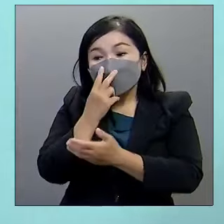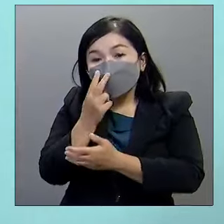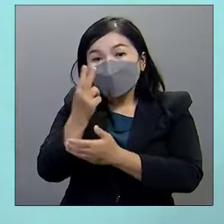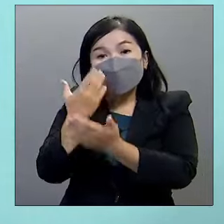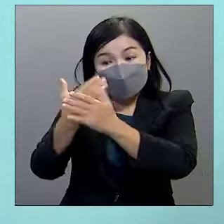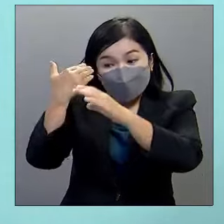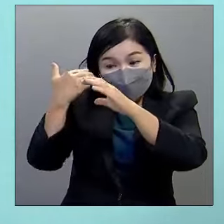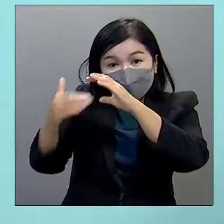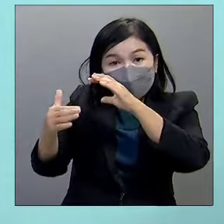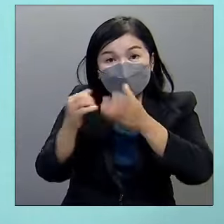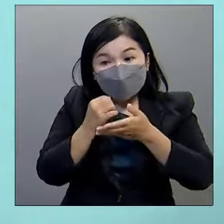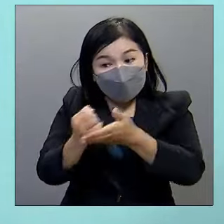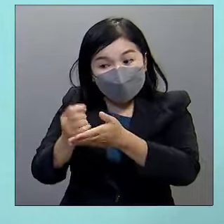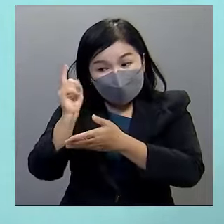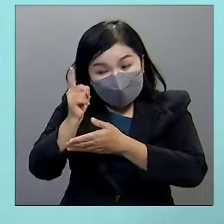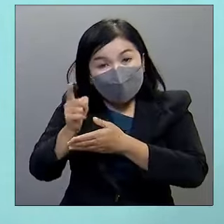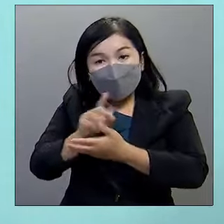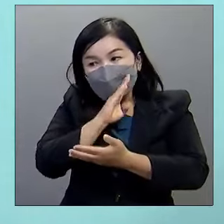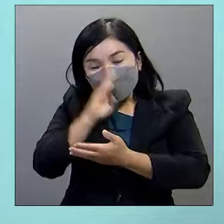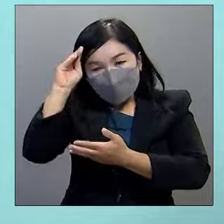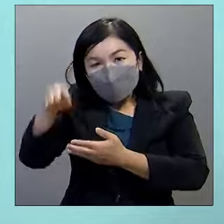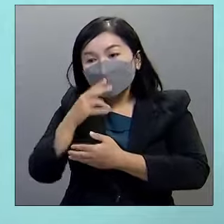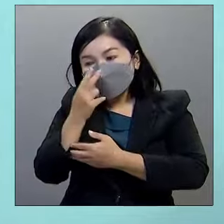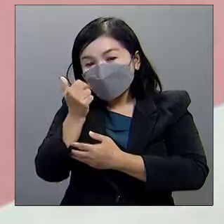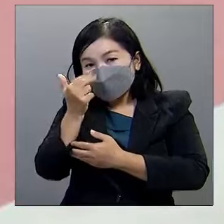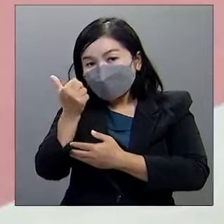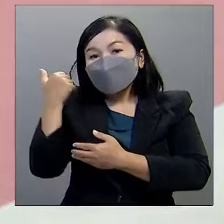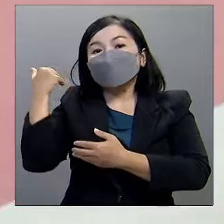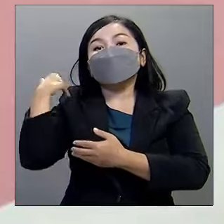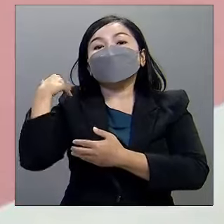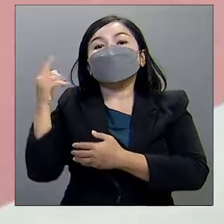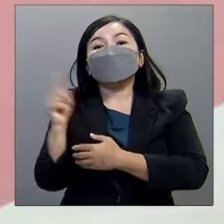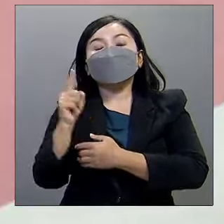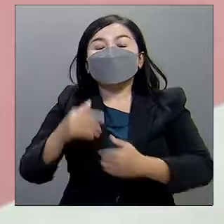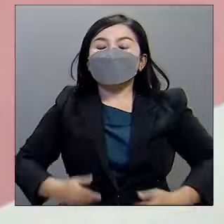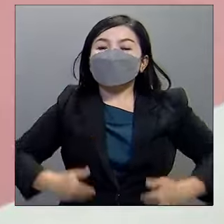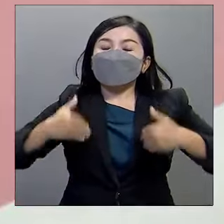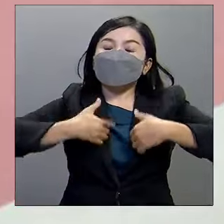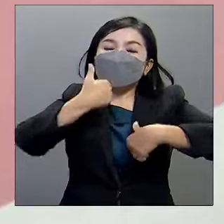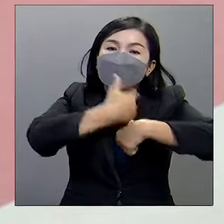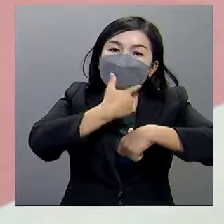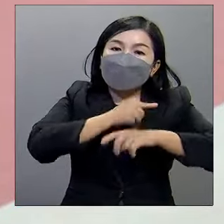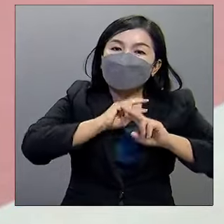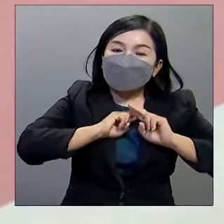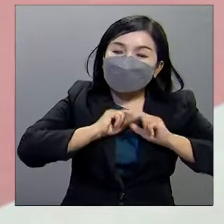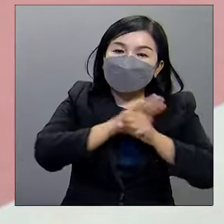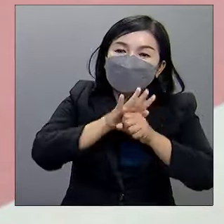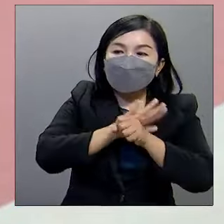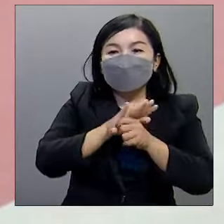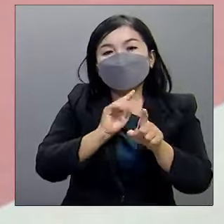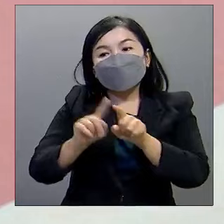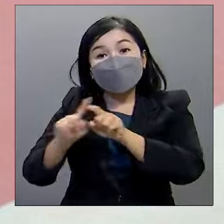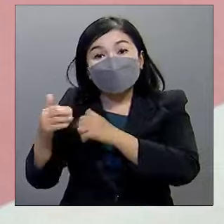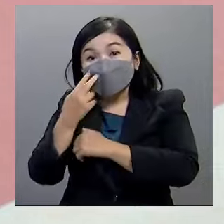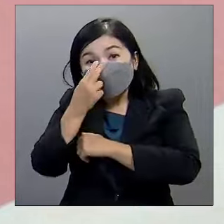นเงินไปโอนความช่วยเหลือไปจะถึงปลายทางหรือเปล่านะคะ ครับคุณผู้ชมครับในช่วงพอดีพอเพียงครับถ้าเราพูดถึงเห็ดนั้นเนี่ยเอามาปรุงได้หลายเมนูในช่วงนี้เ